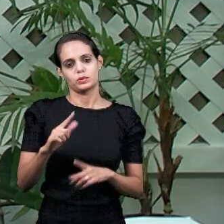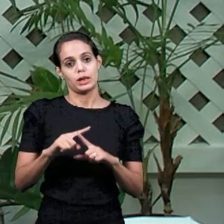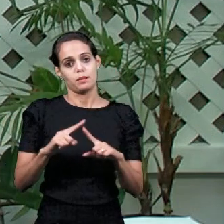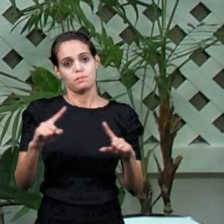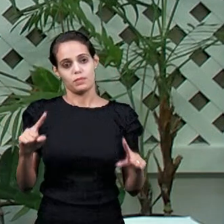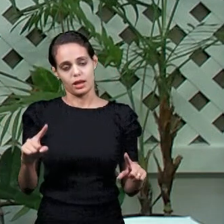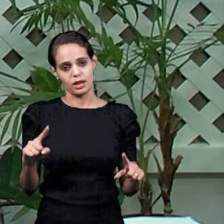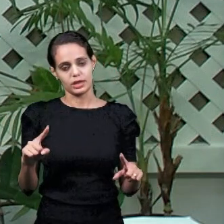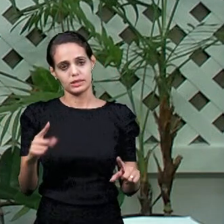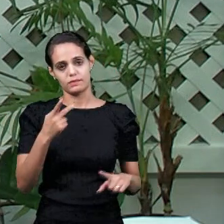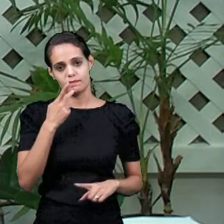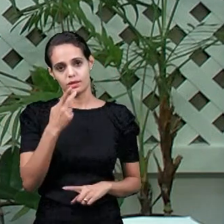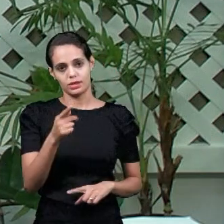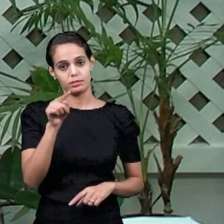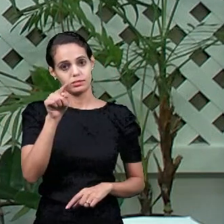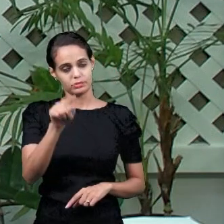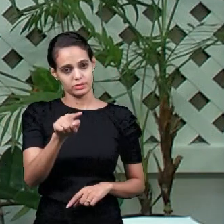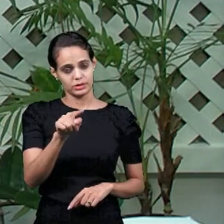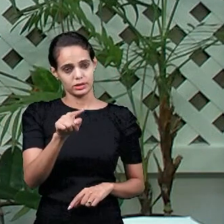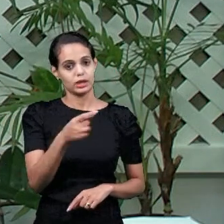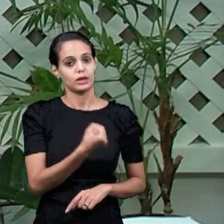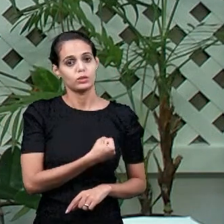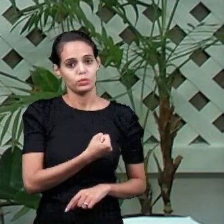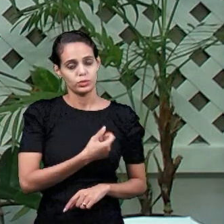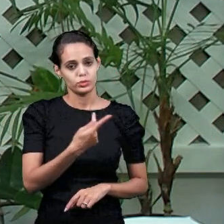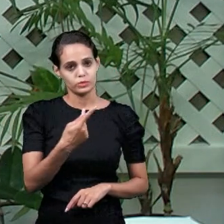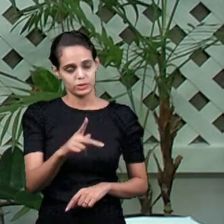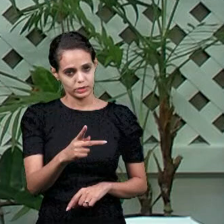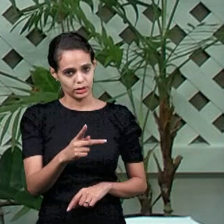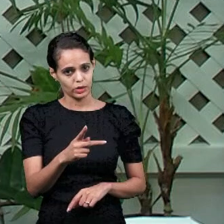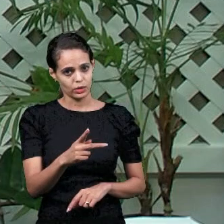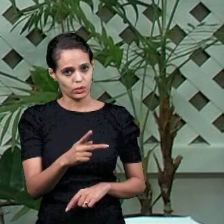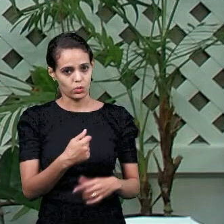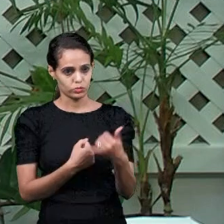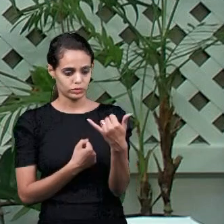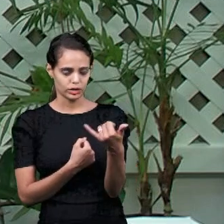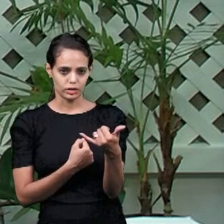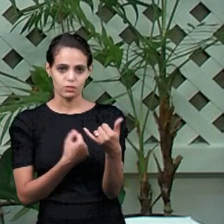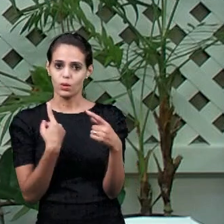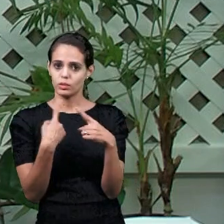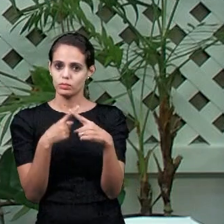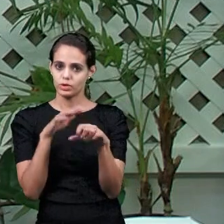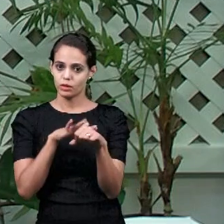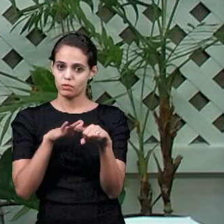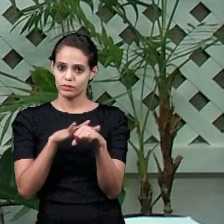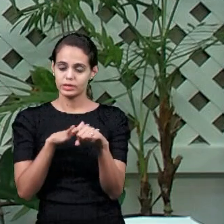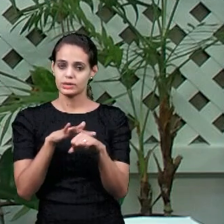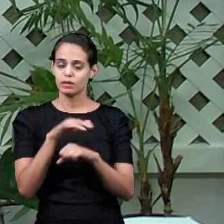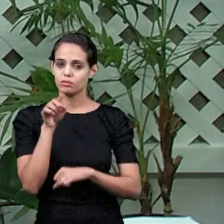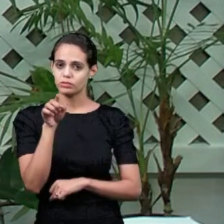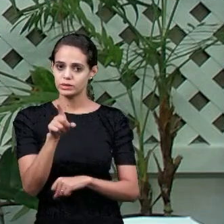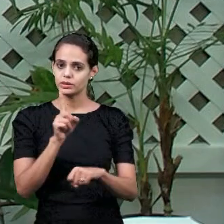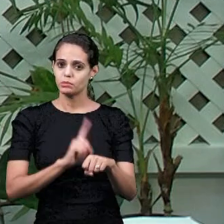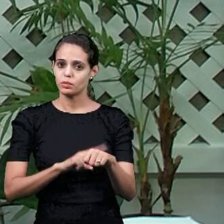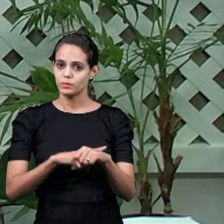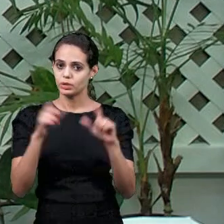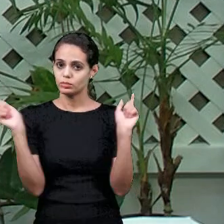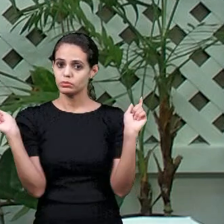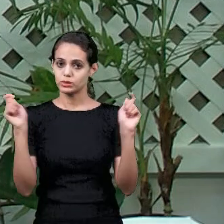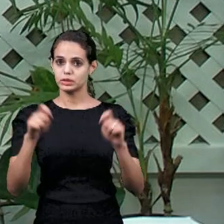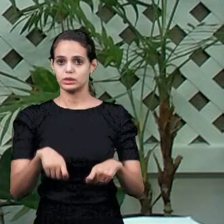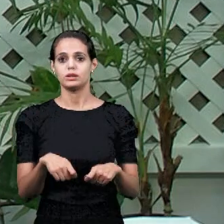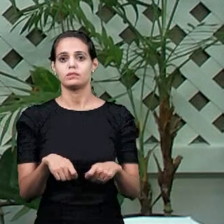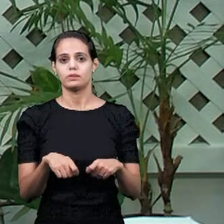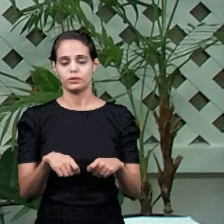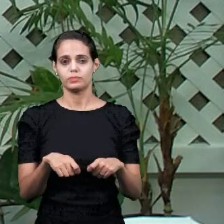personnes. Mais je veux vous dire une chose. Envoyez-moi votre numéro de téléphone. Je veux vous appeler dans un moment qui est possible afin de